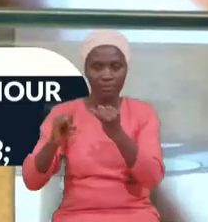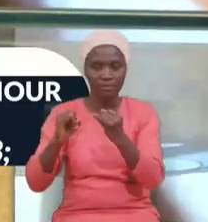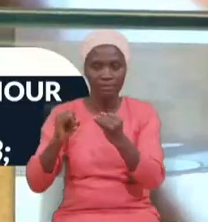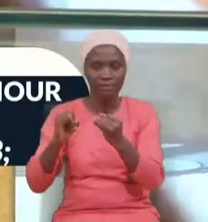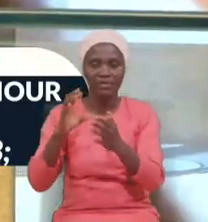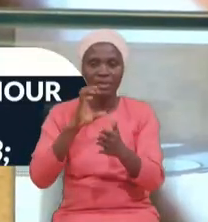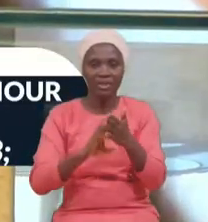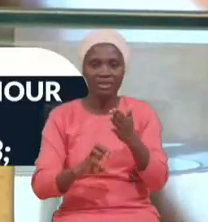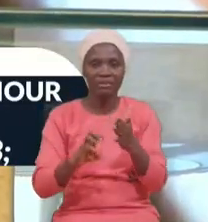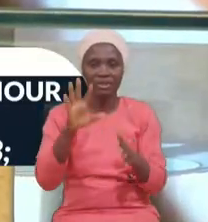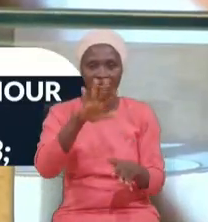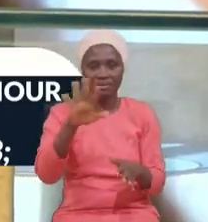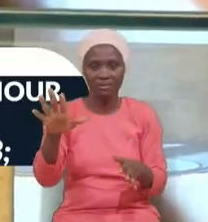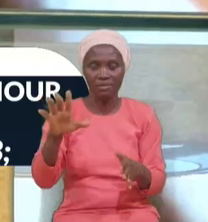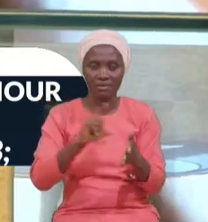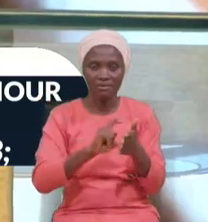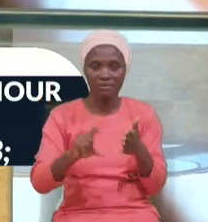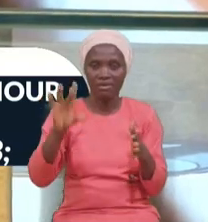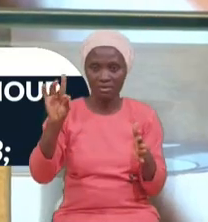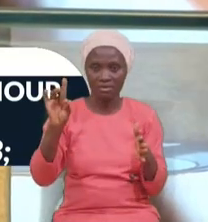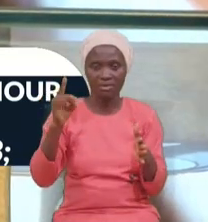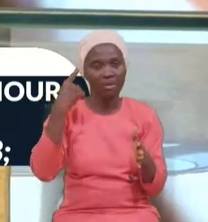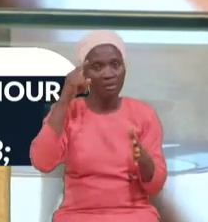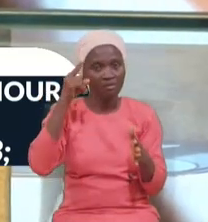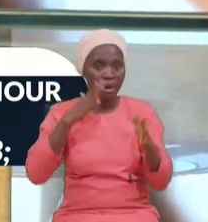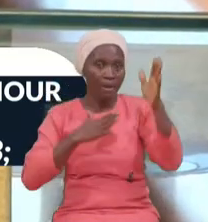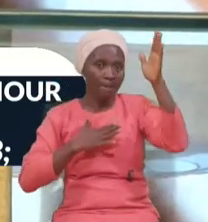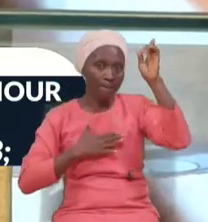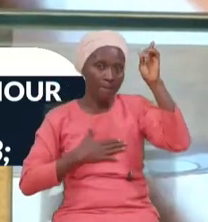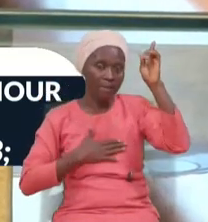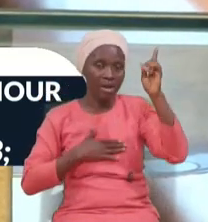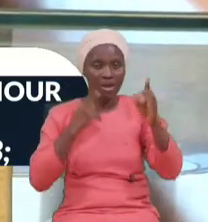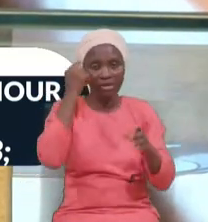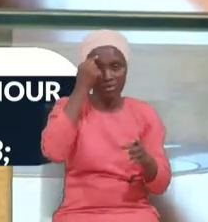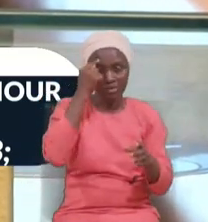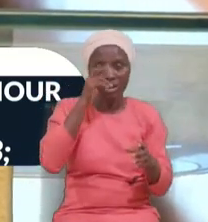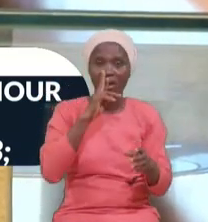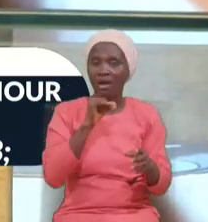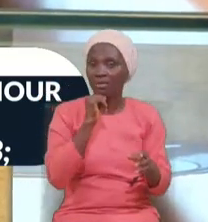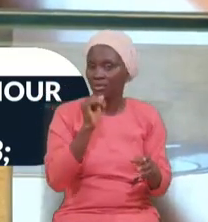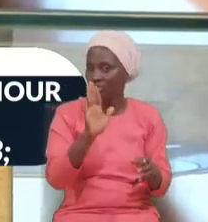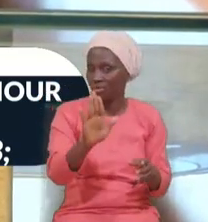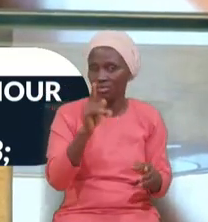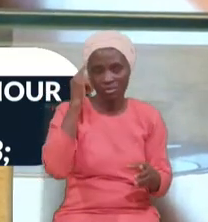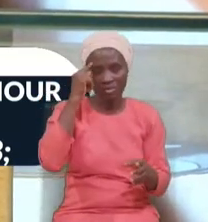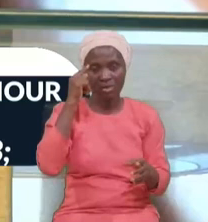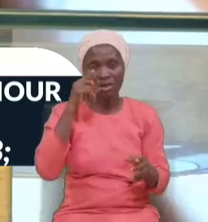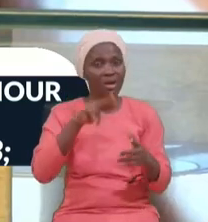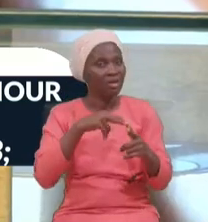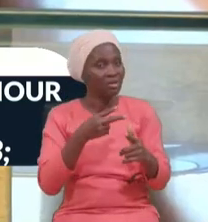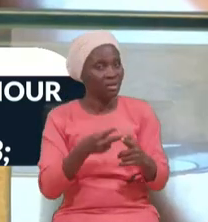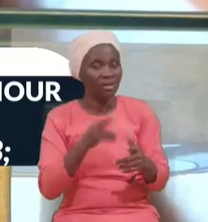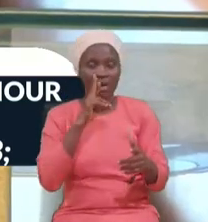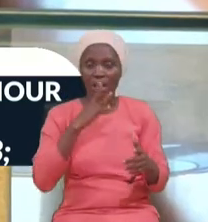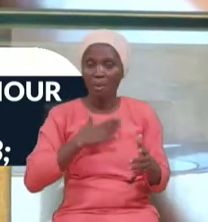Ésaïe 55, verset 8. Car mes pensées ne sont pas vos pensées, et vos voix ne sont pas mes